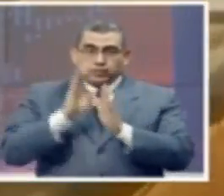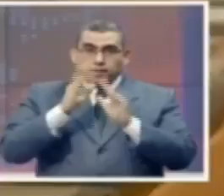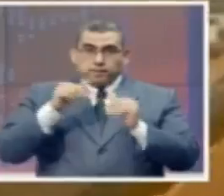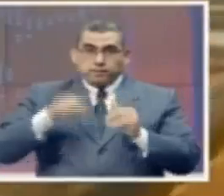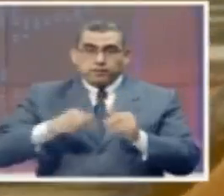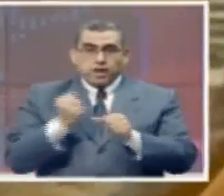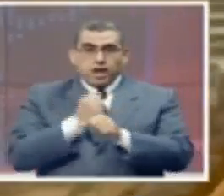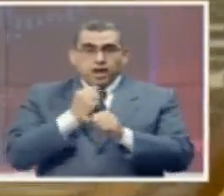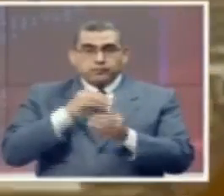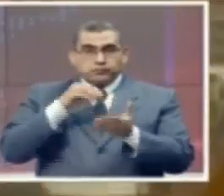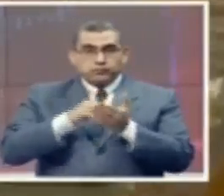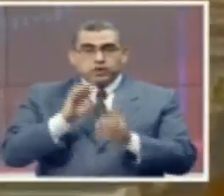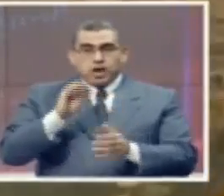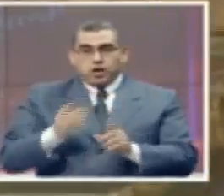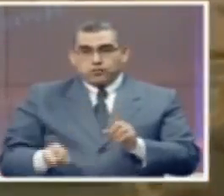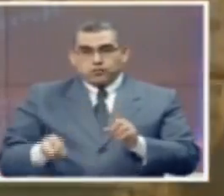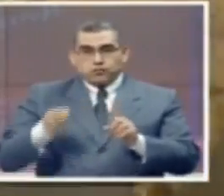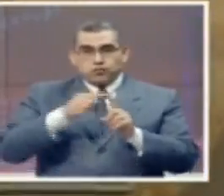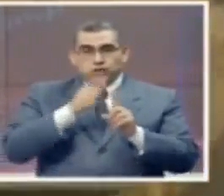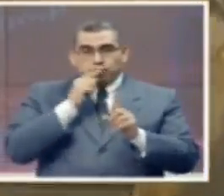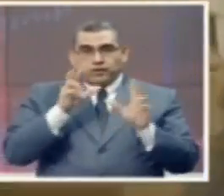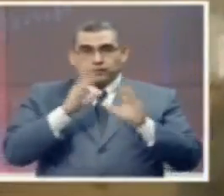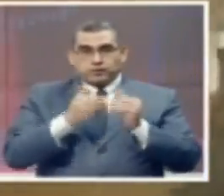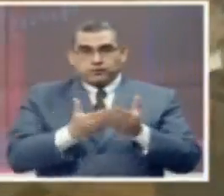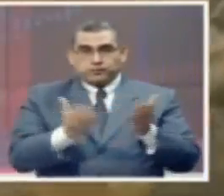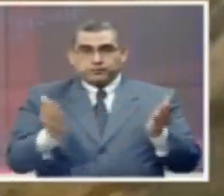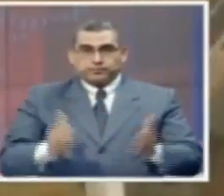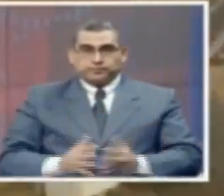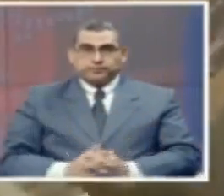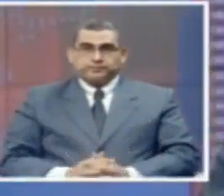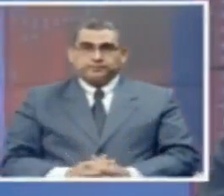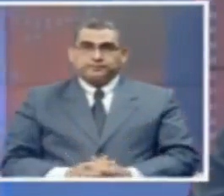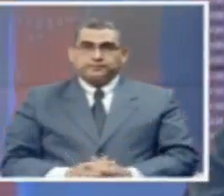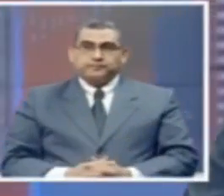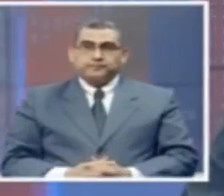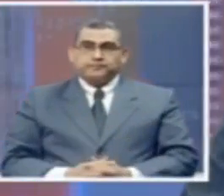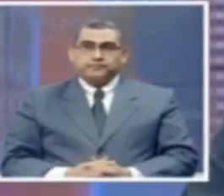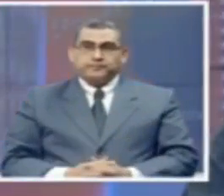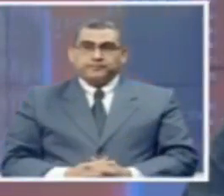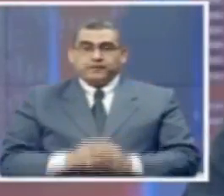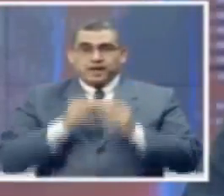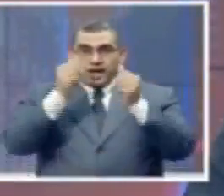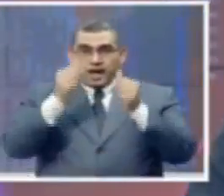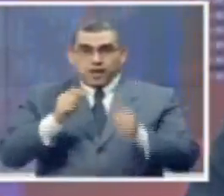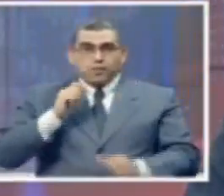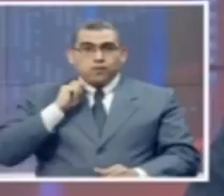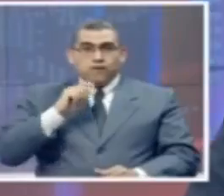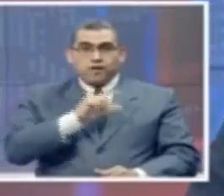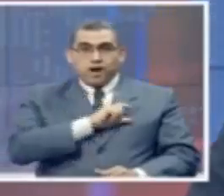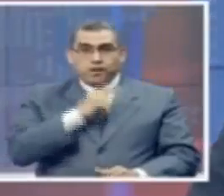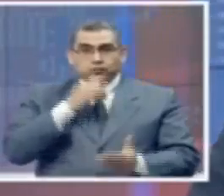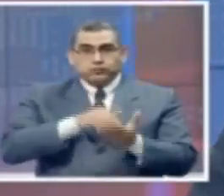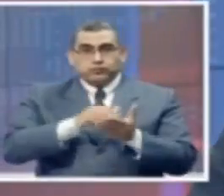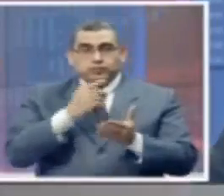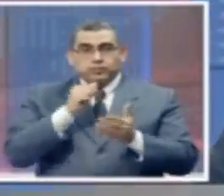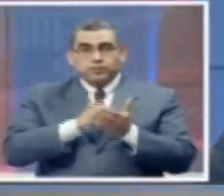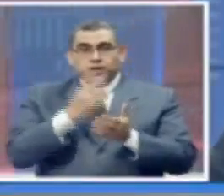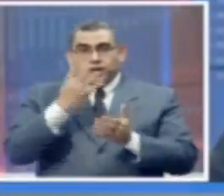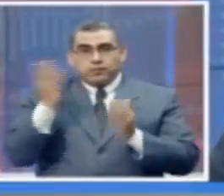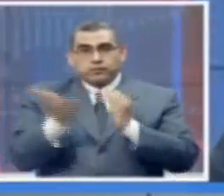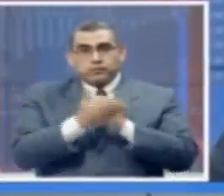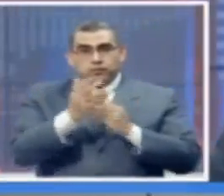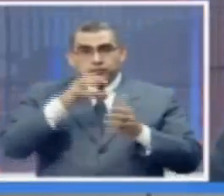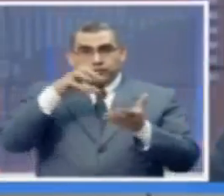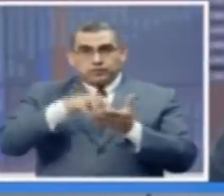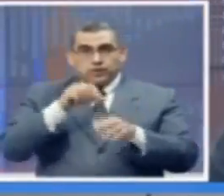المنطلق من الجنوب. حازم كمال، التلفزيون المصري. أعلن محافظ القاهرة إزالة 4 عقارات حتى